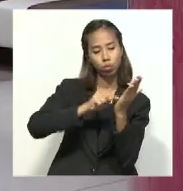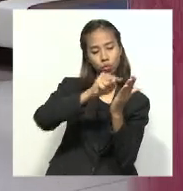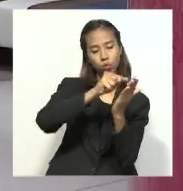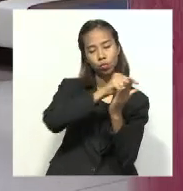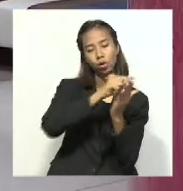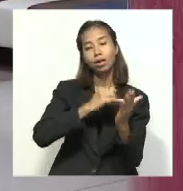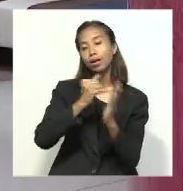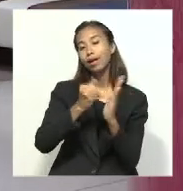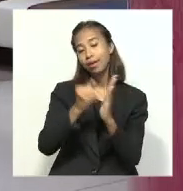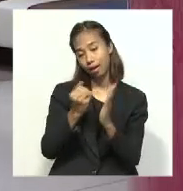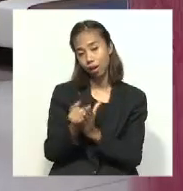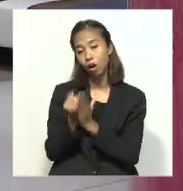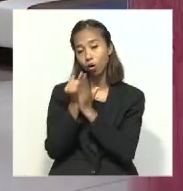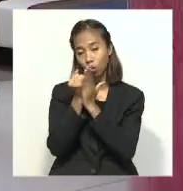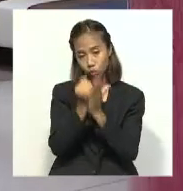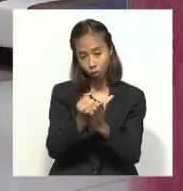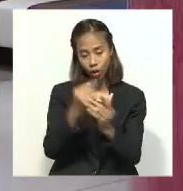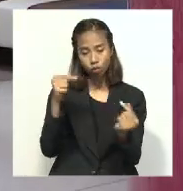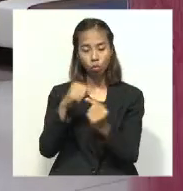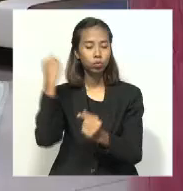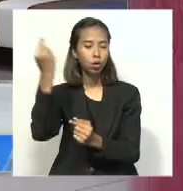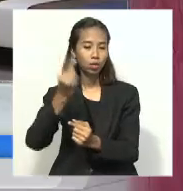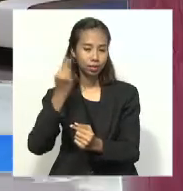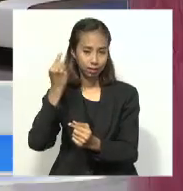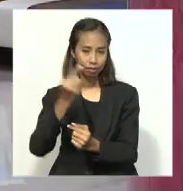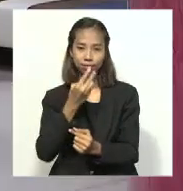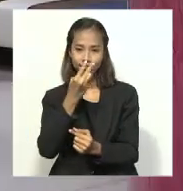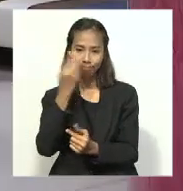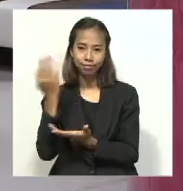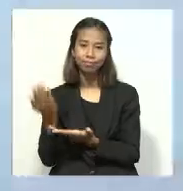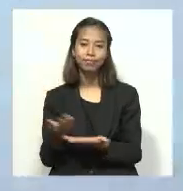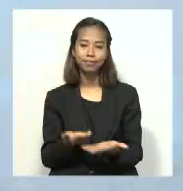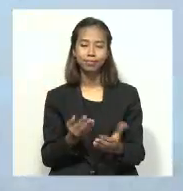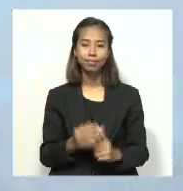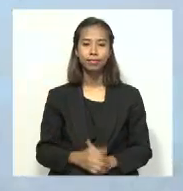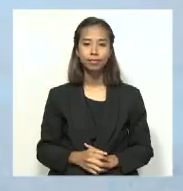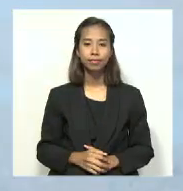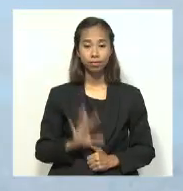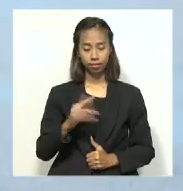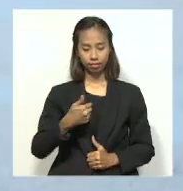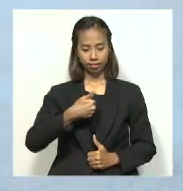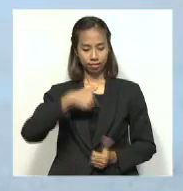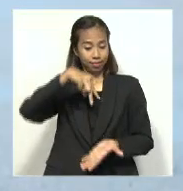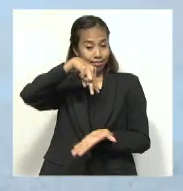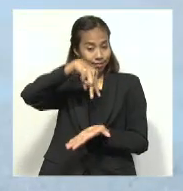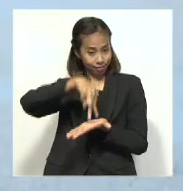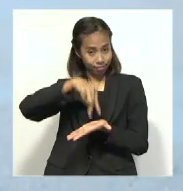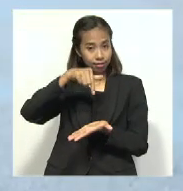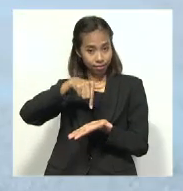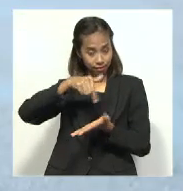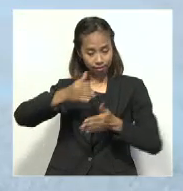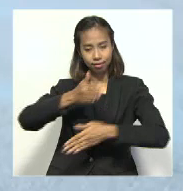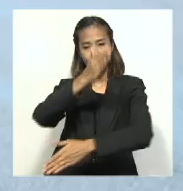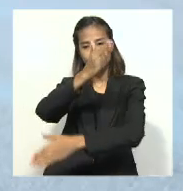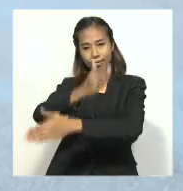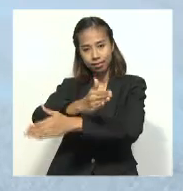พิ่มการท่องเที่ยวรายได้ให้กับการท่องเที่ยวเราไปติดตามได้จากรายงานค่ะ จุดที่ผมยืนอยู่ตรงนี้คือบริเวณแยกลาหุ่น